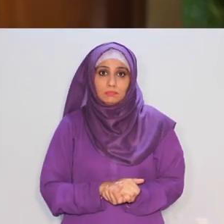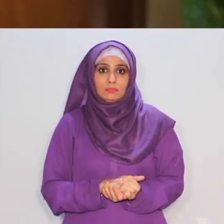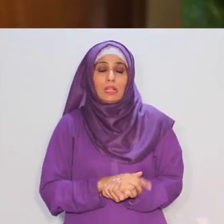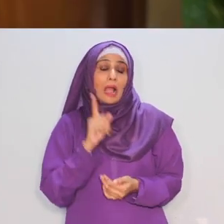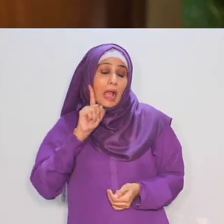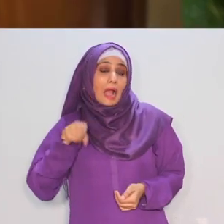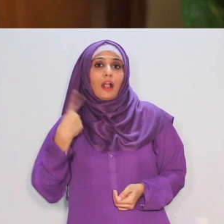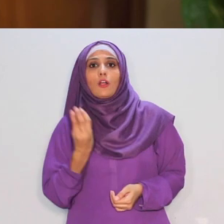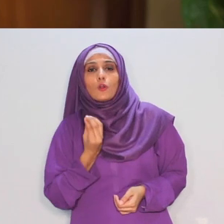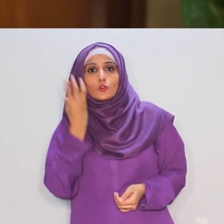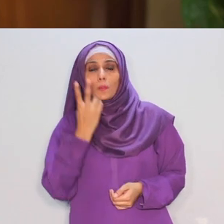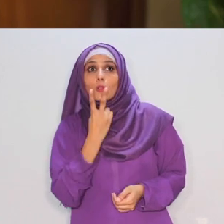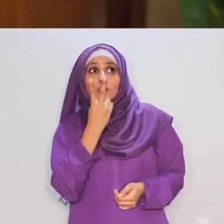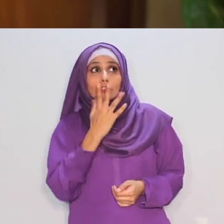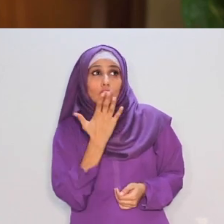अगले दिन उठकर देखा